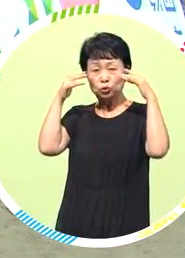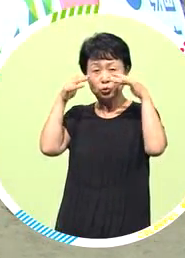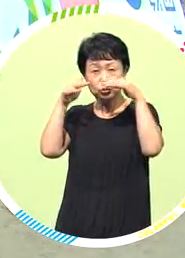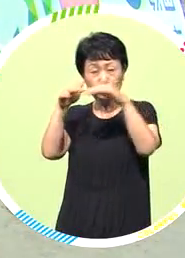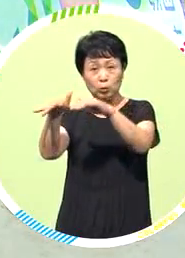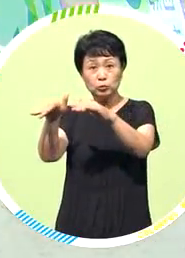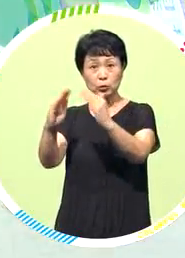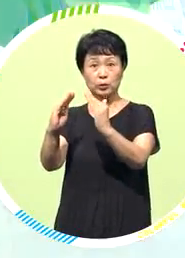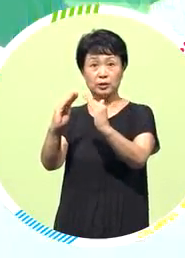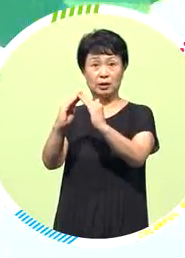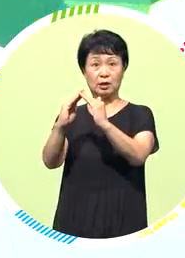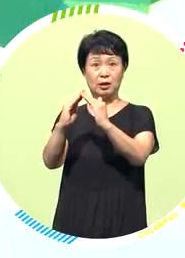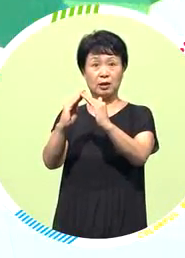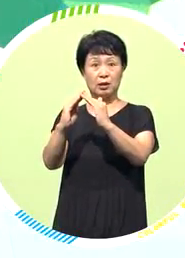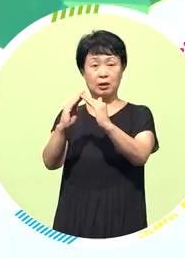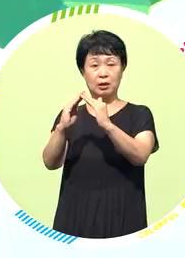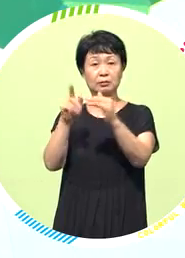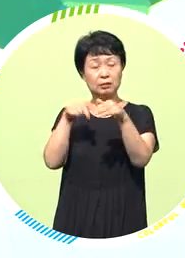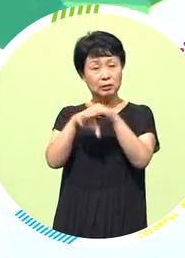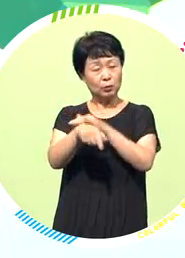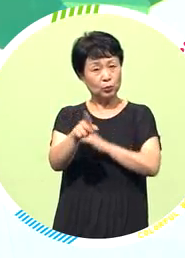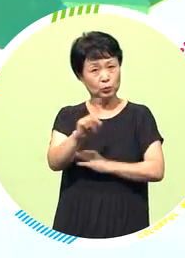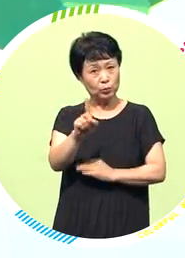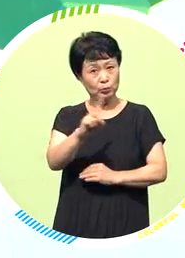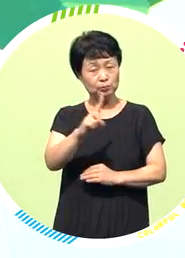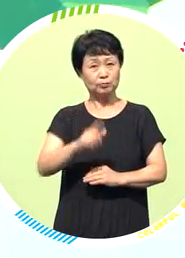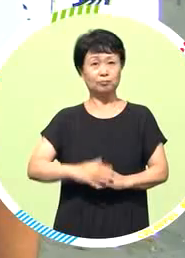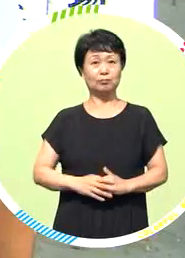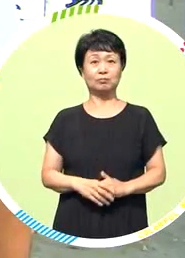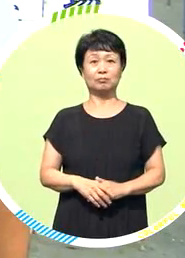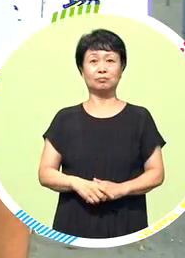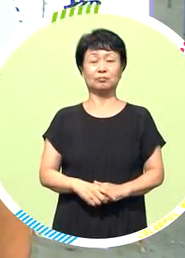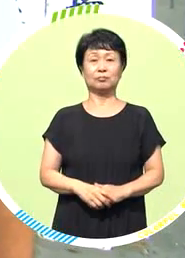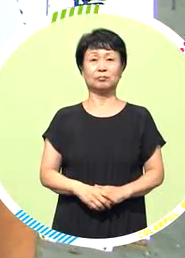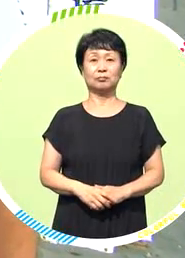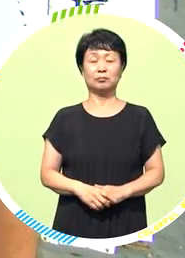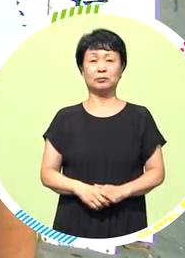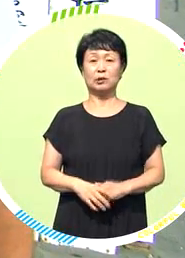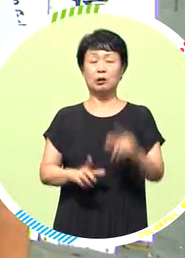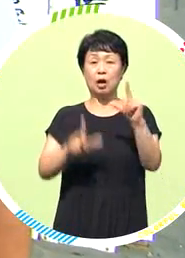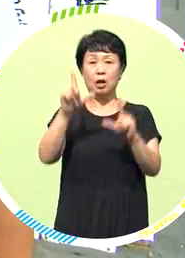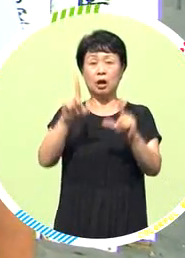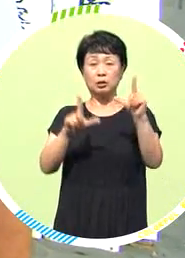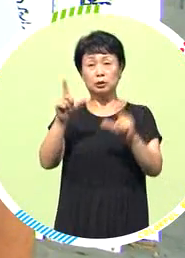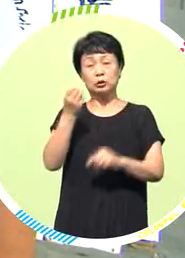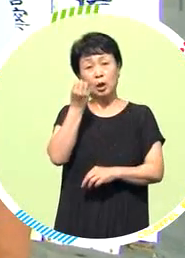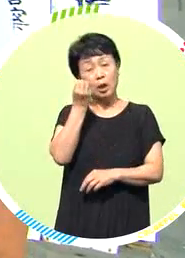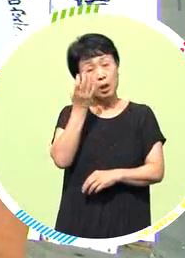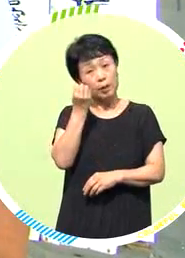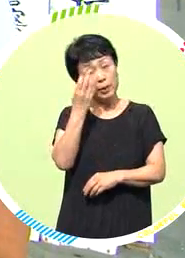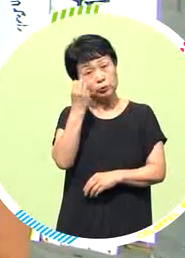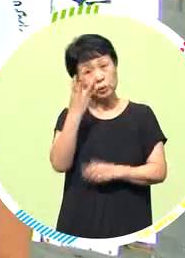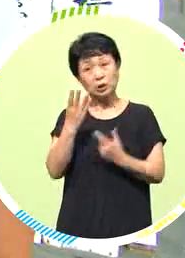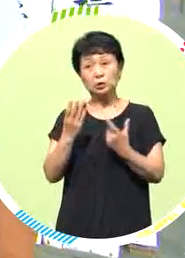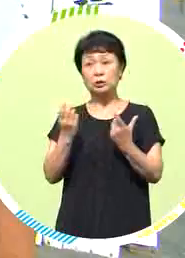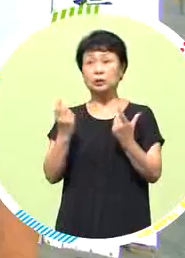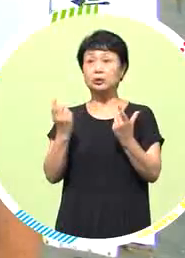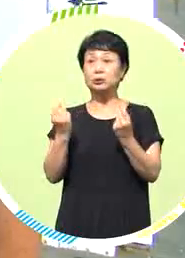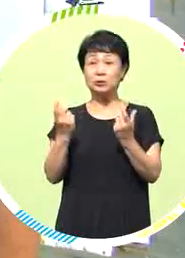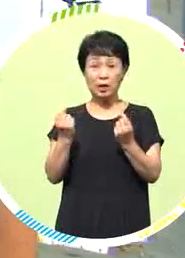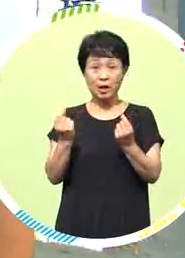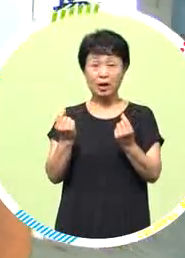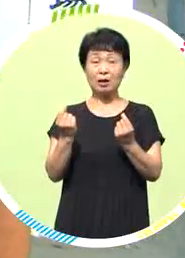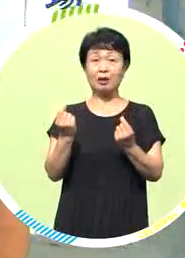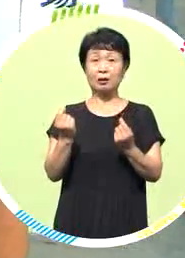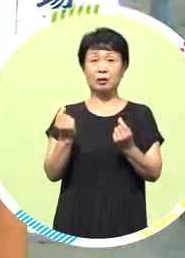なんです。そこにはこんな秘密が。 すごい変わった形の建物だなと思ったんですけど、はい、ここは